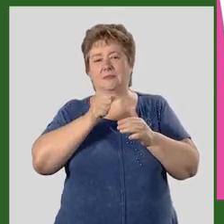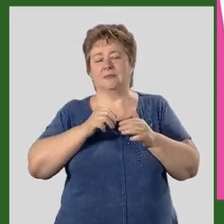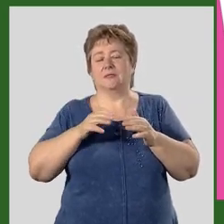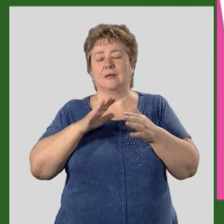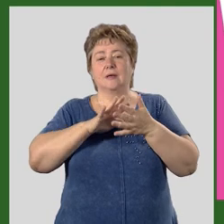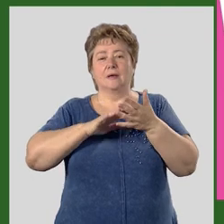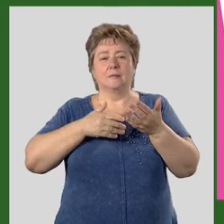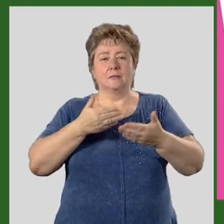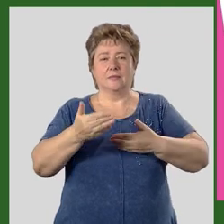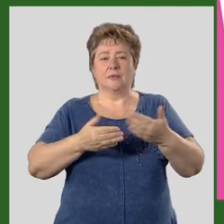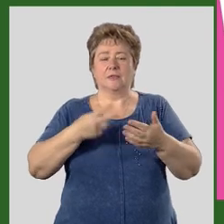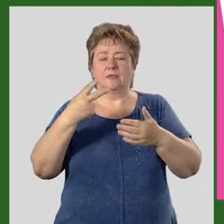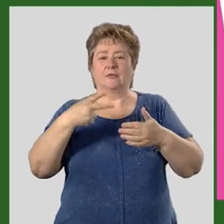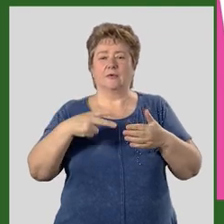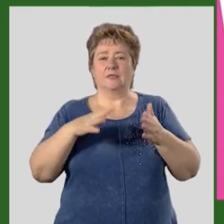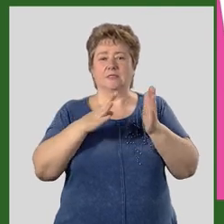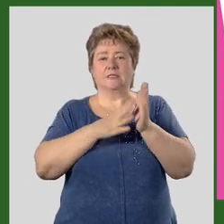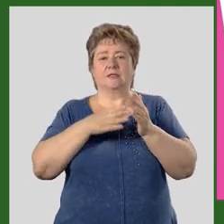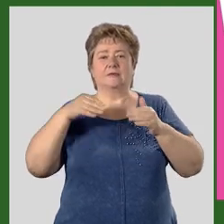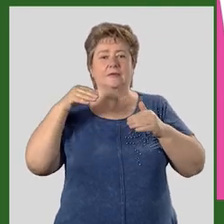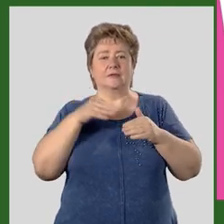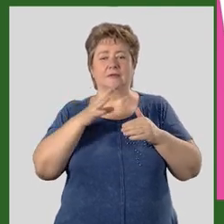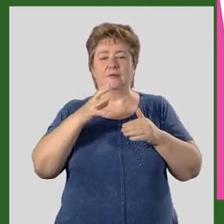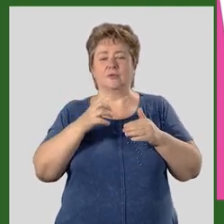и прошел 29